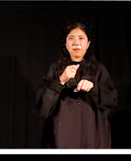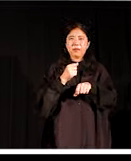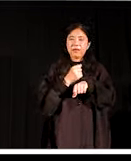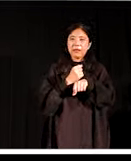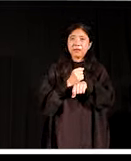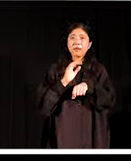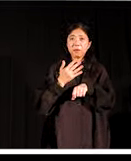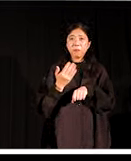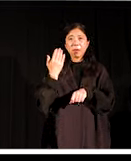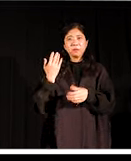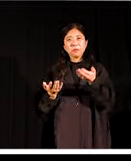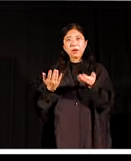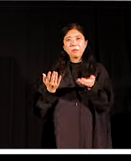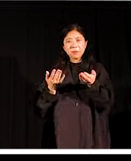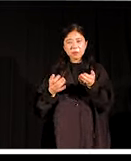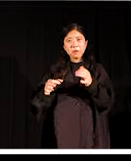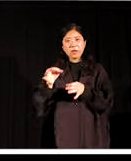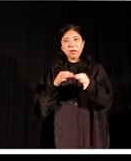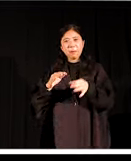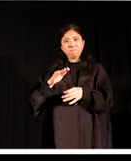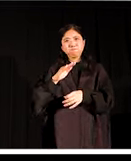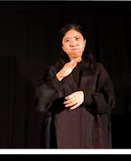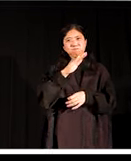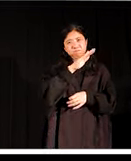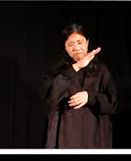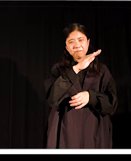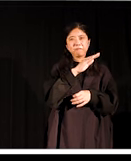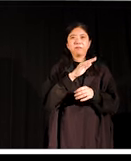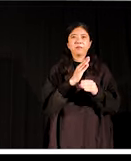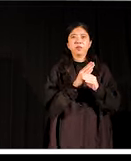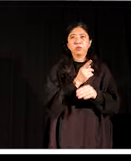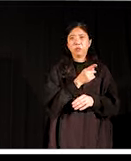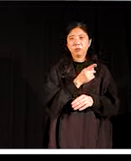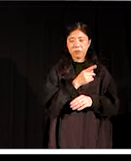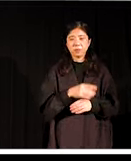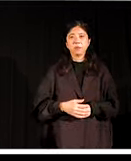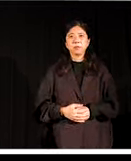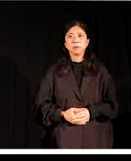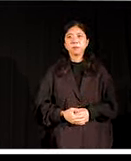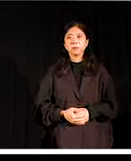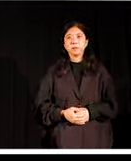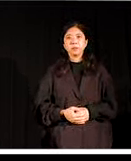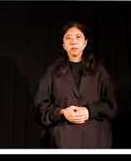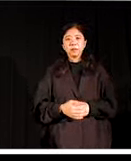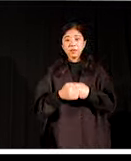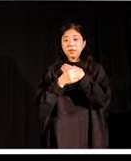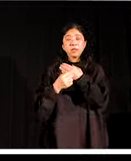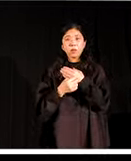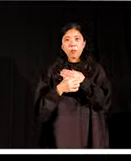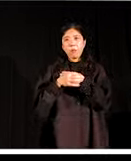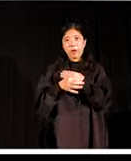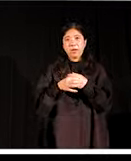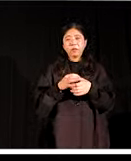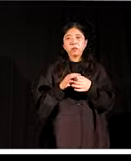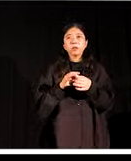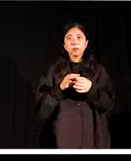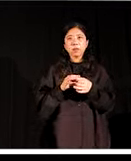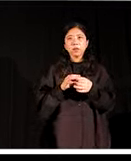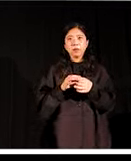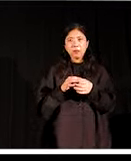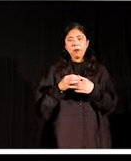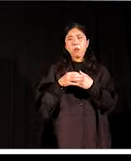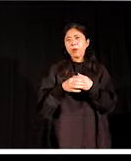徐々に経済発展していって少しずつあの生活が楽になってるっていう段階ですねで医療保険に関してはやはりちょっと入っ